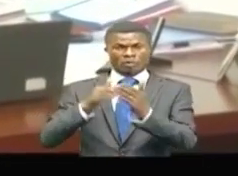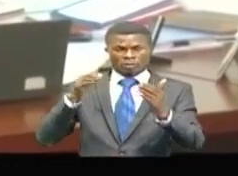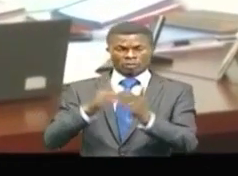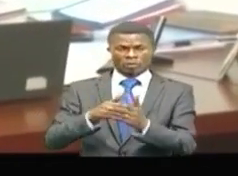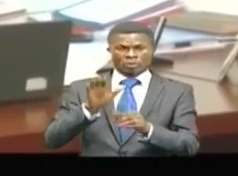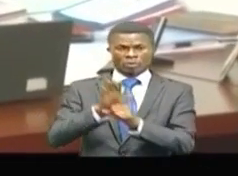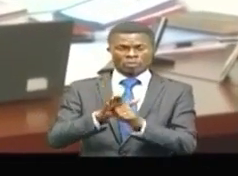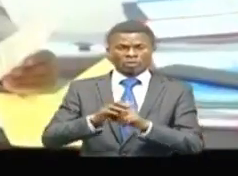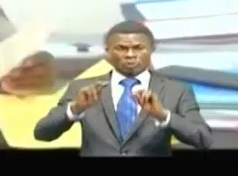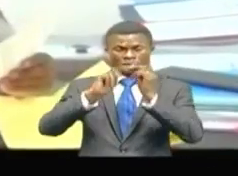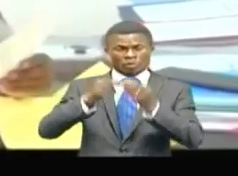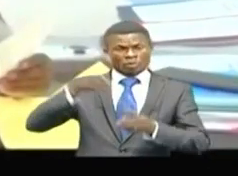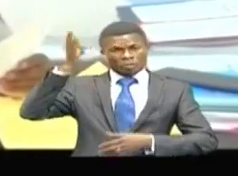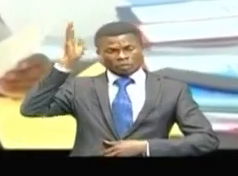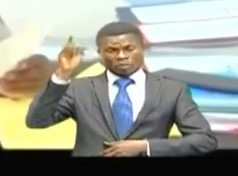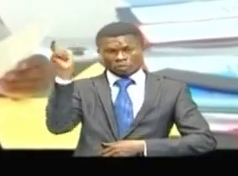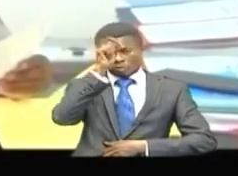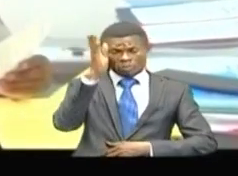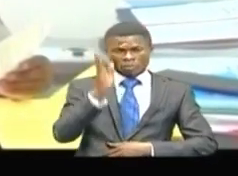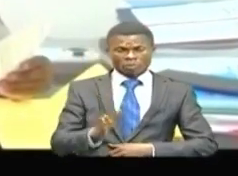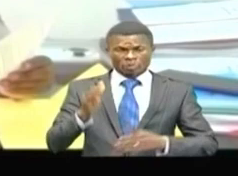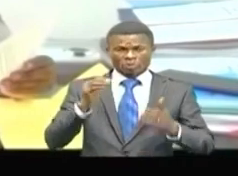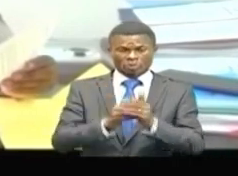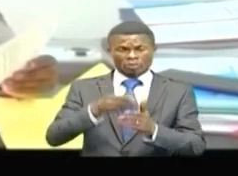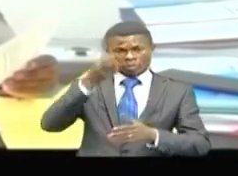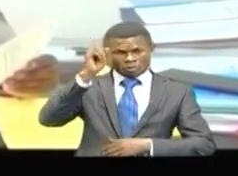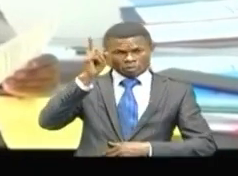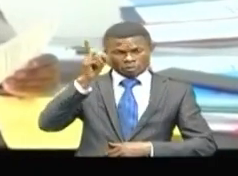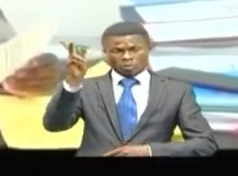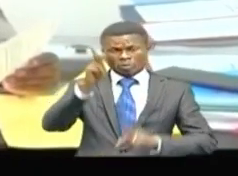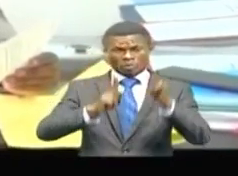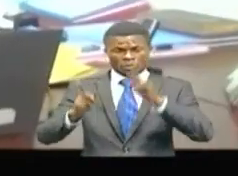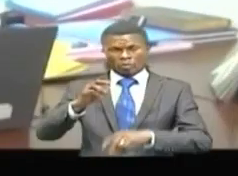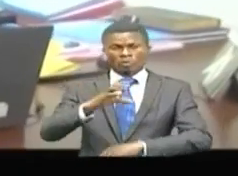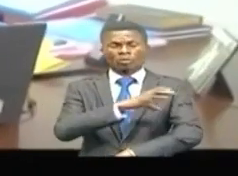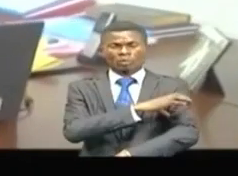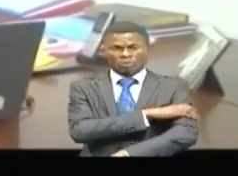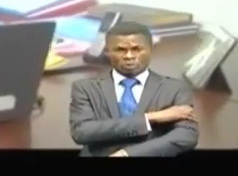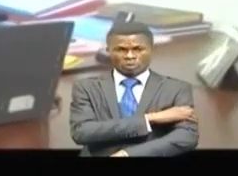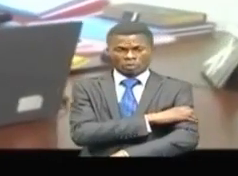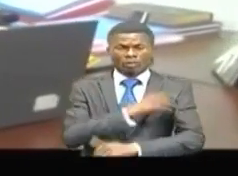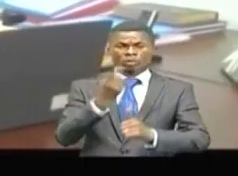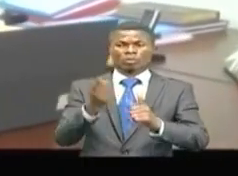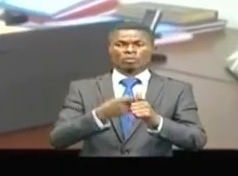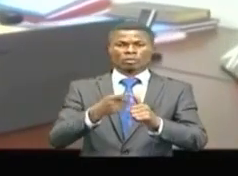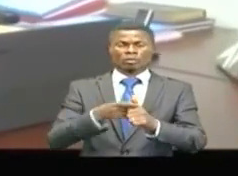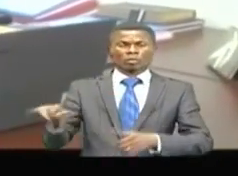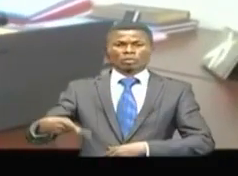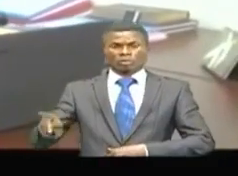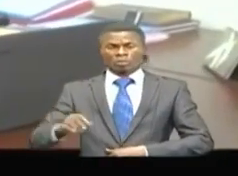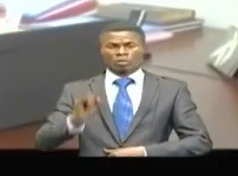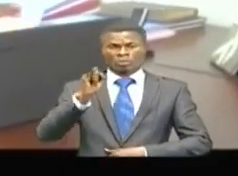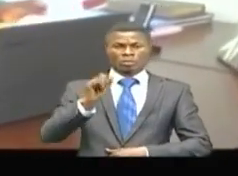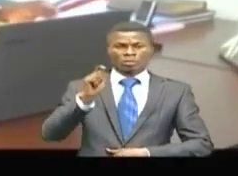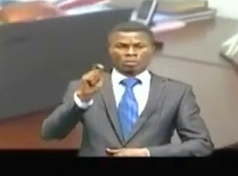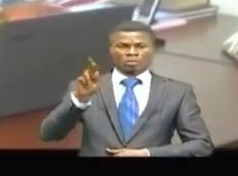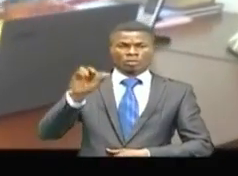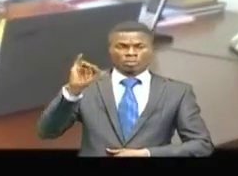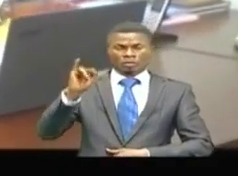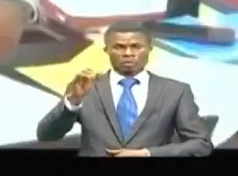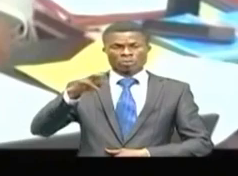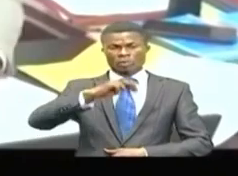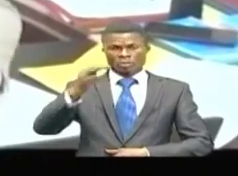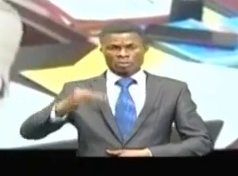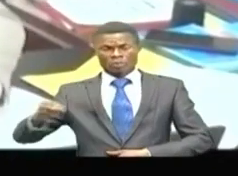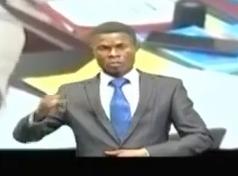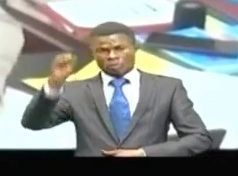groupes rebelles et terroristes contre principalement les populations civiles, notamment dans les provinces de l'Ituri, du Maniema,